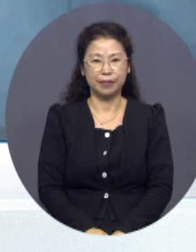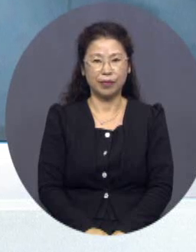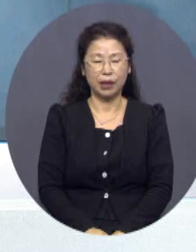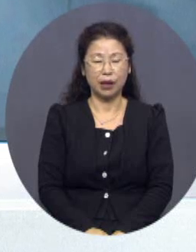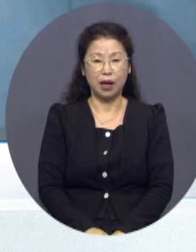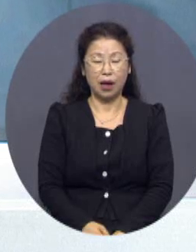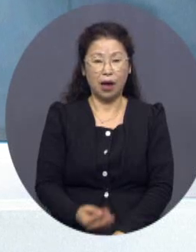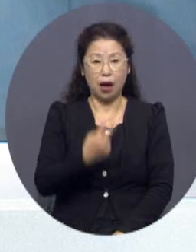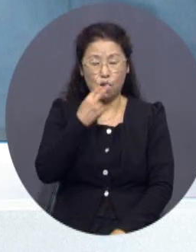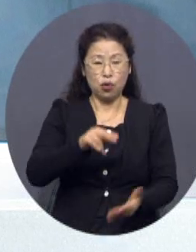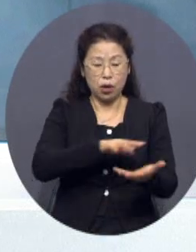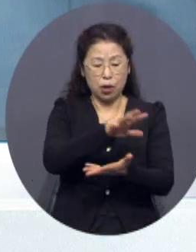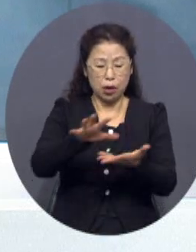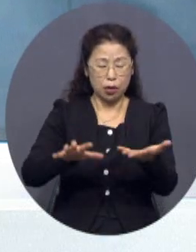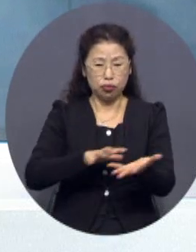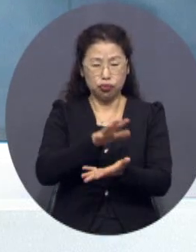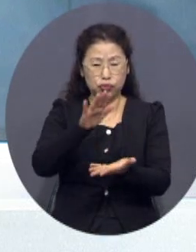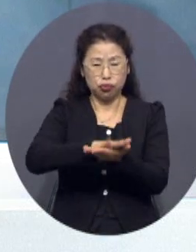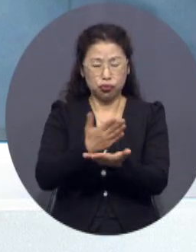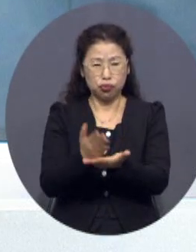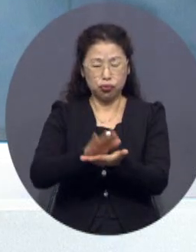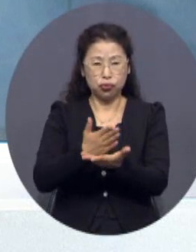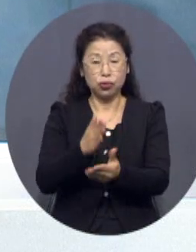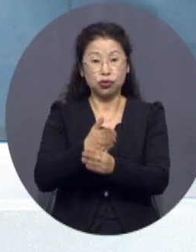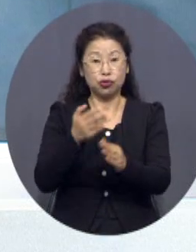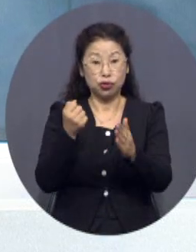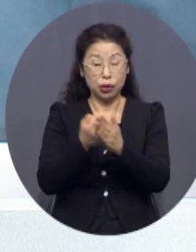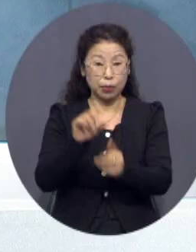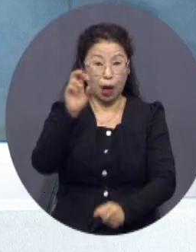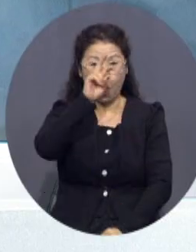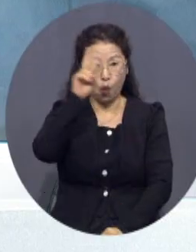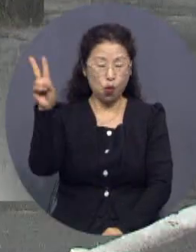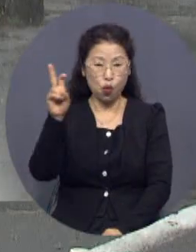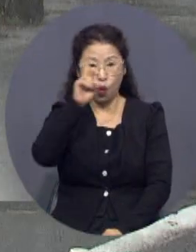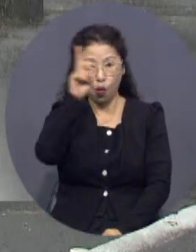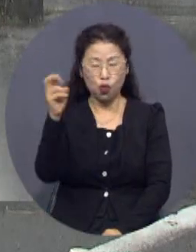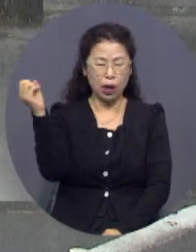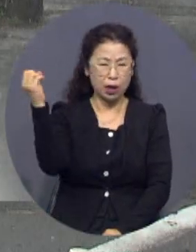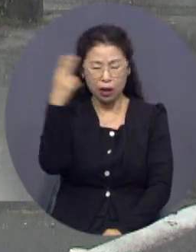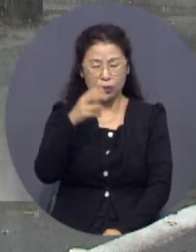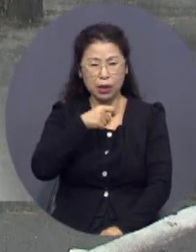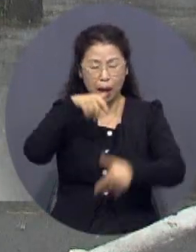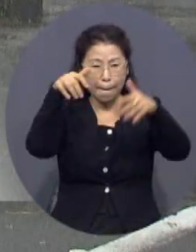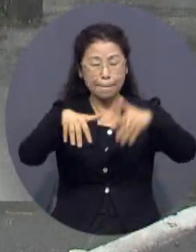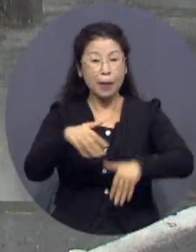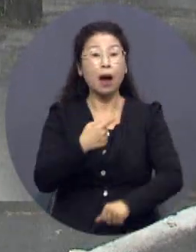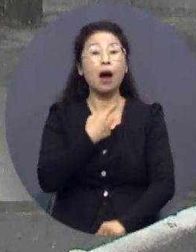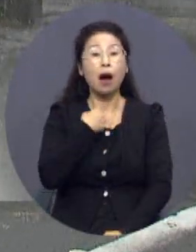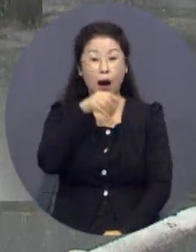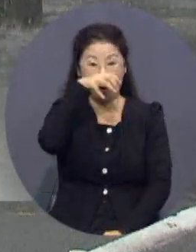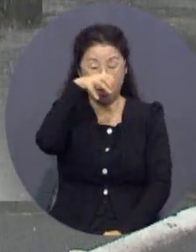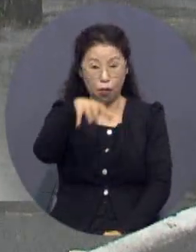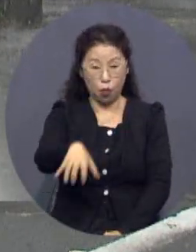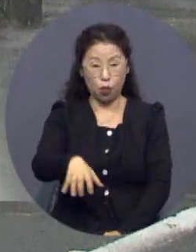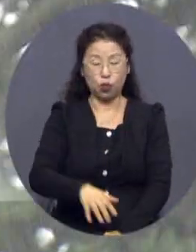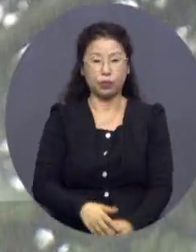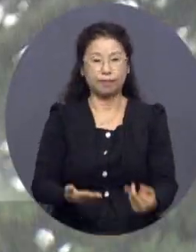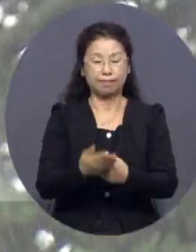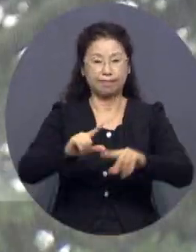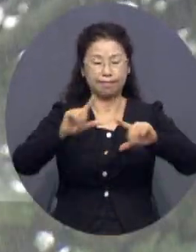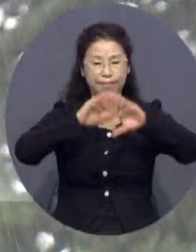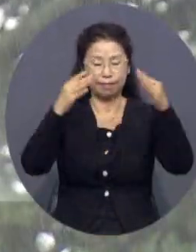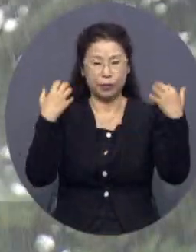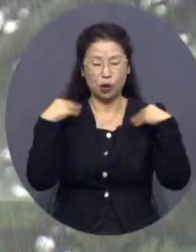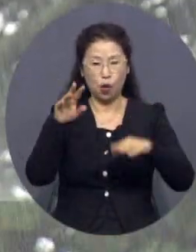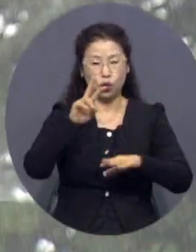대기 불안정으로 제주도 중산간과 산지에 오후 한때 기습 폭우가 쏟아졌습니다. 제주지방기상청에 따르면 오늘